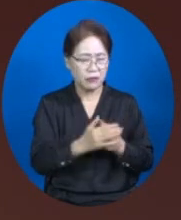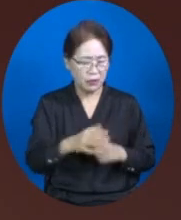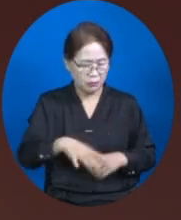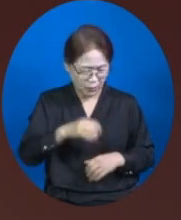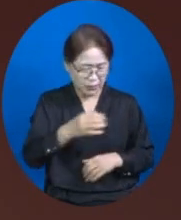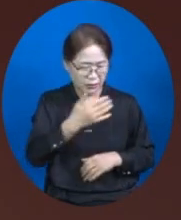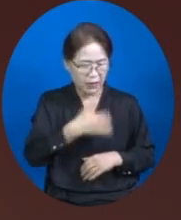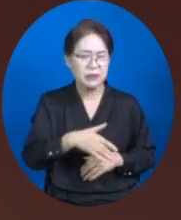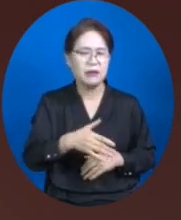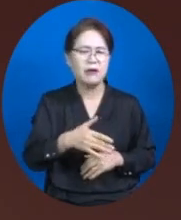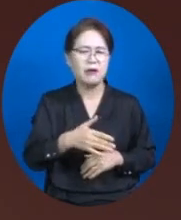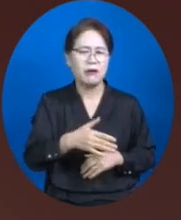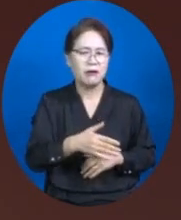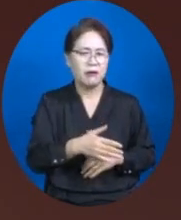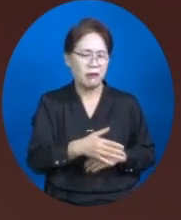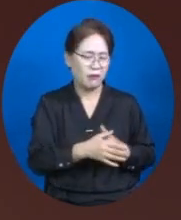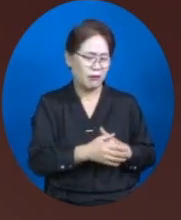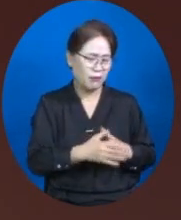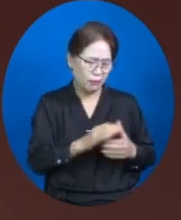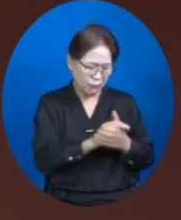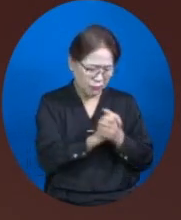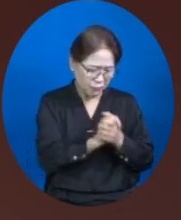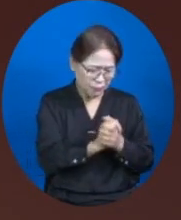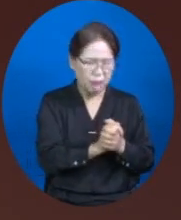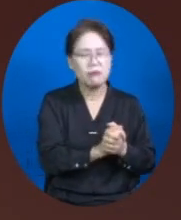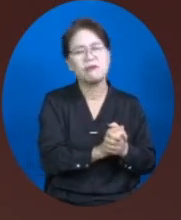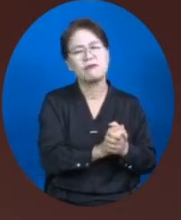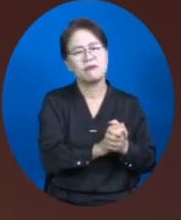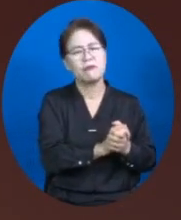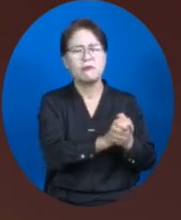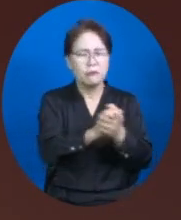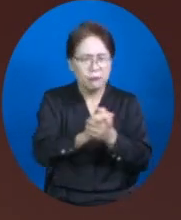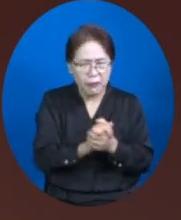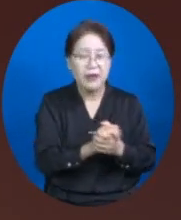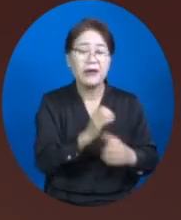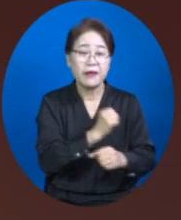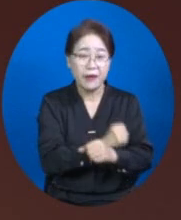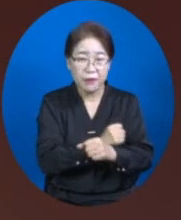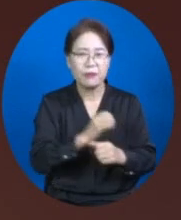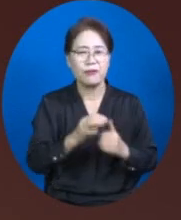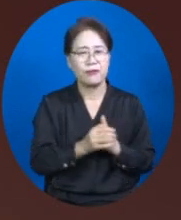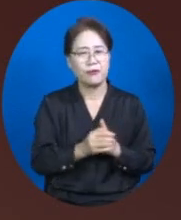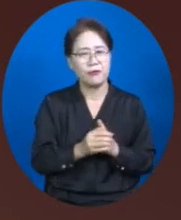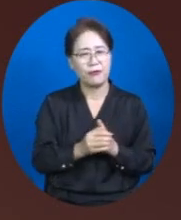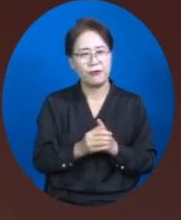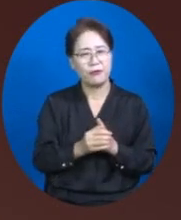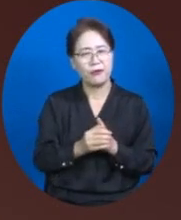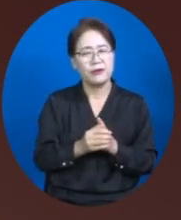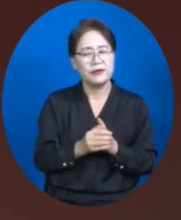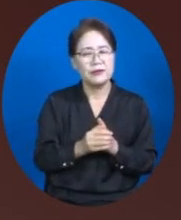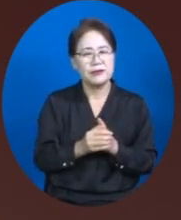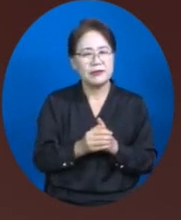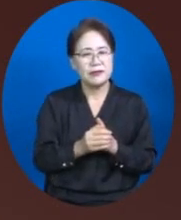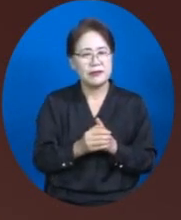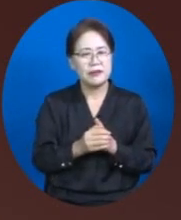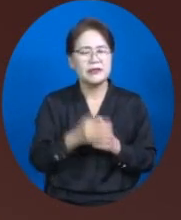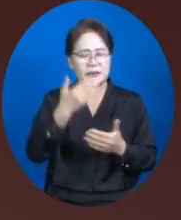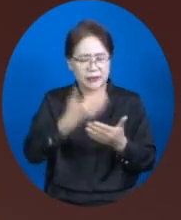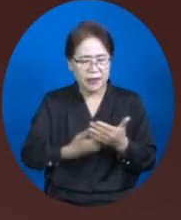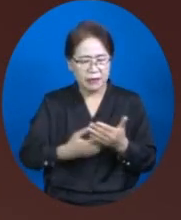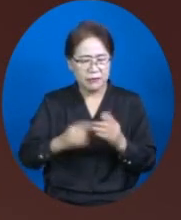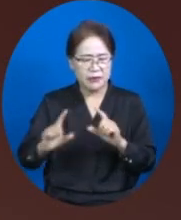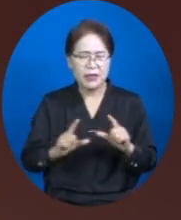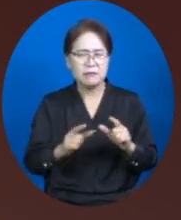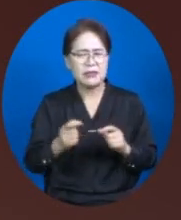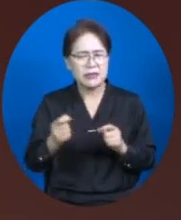먼저 다가가서 손을 내밀고 화해를 한다는 것입니다 내 인생에 남은 날들이 많지 않다는 것을 깨달은